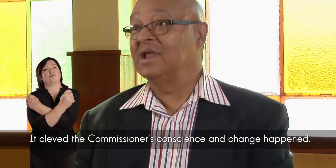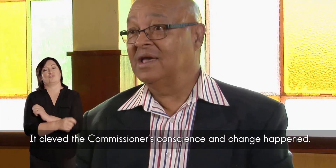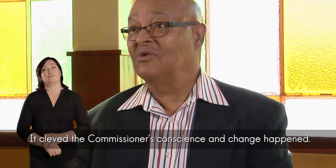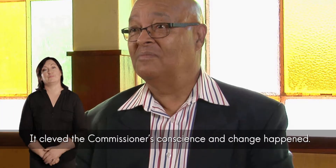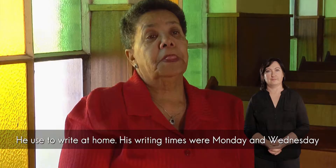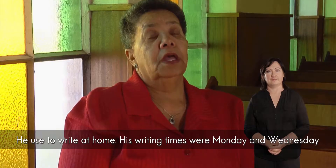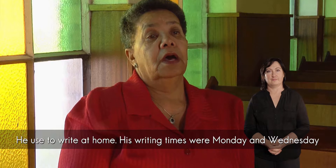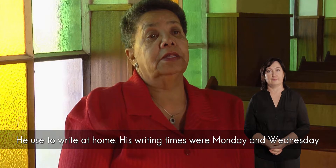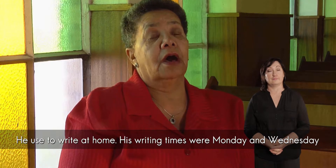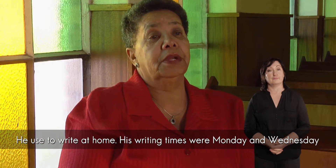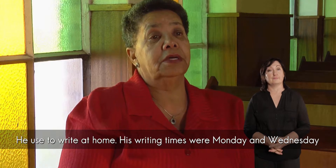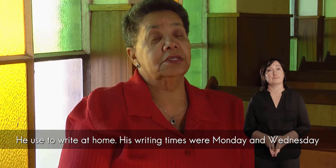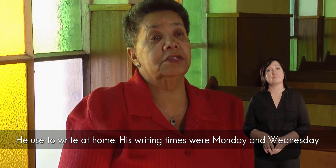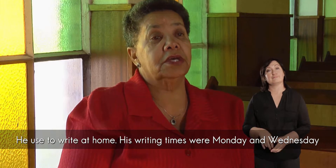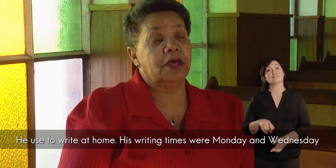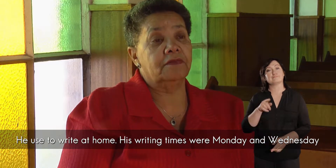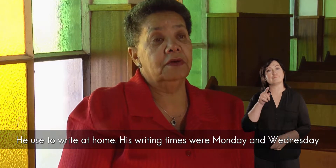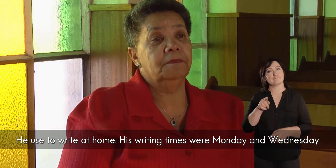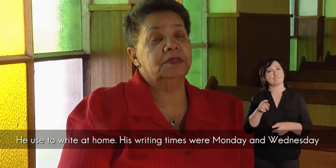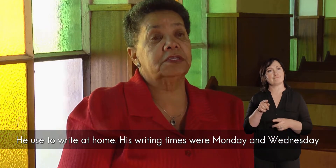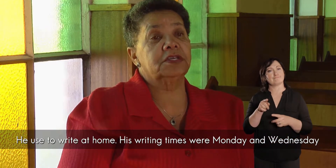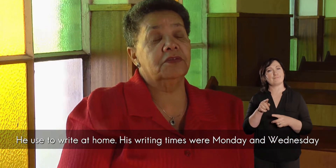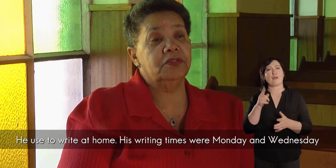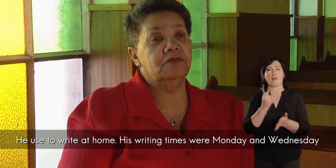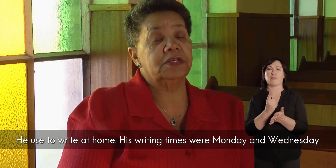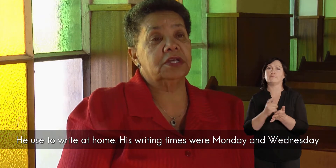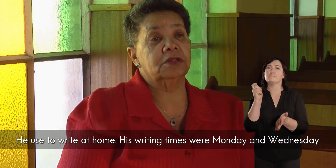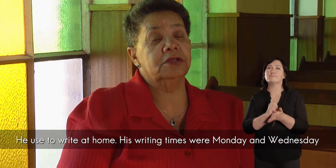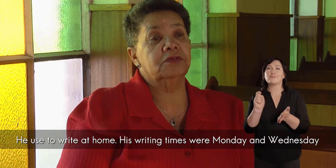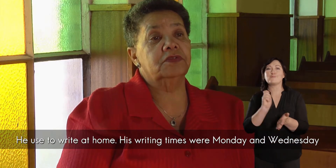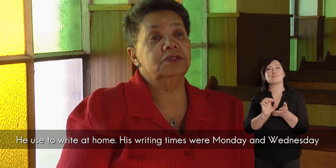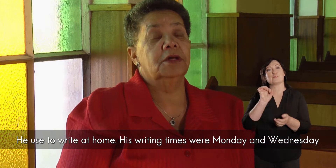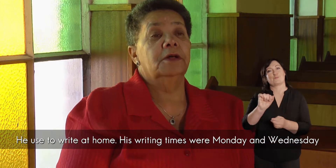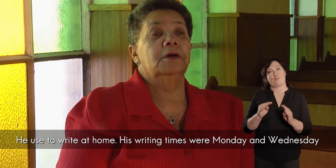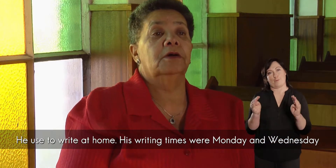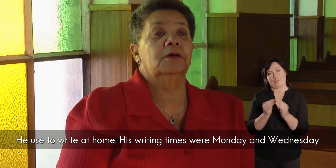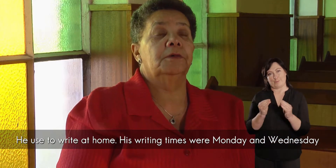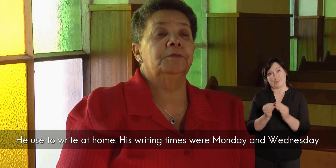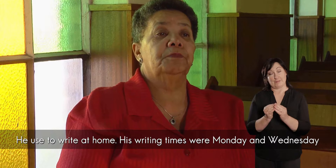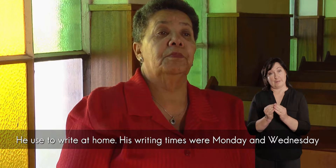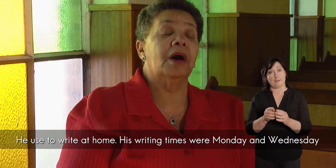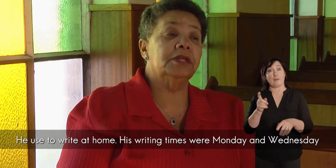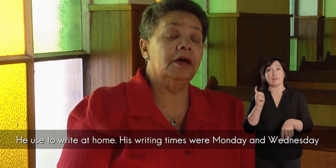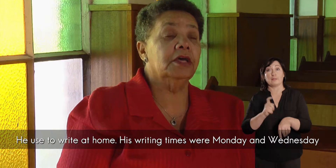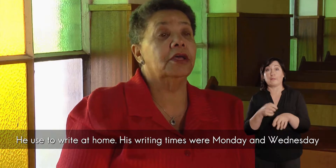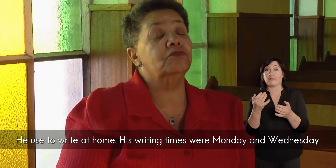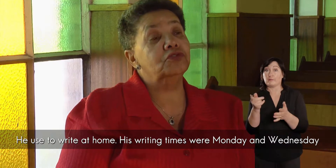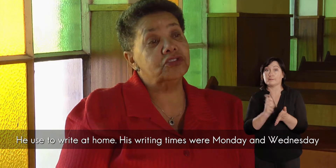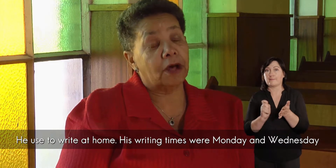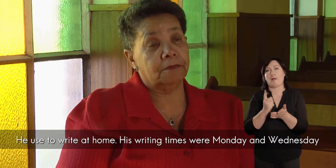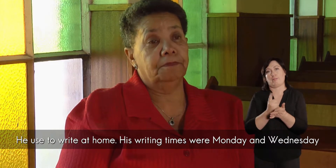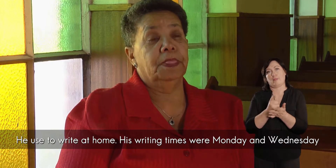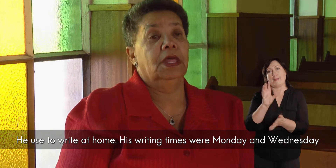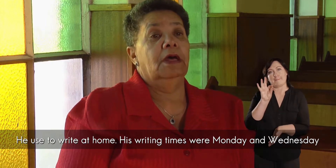het verandering gekom. Hy het daarby, hy is geskryven, sy schrijftijd was, altyd geweest, maandag, en